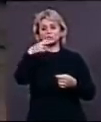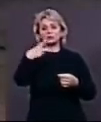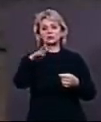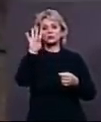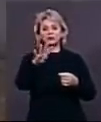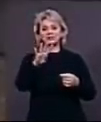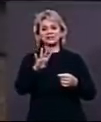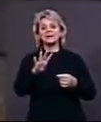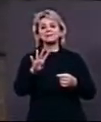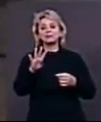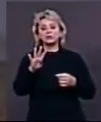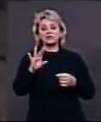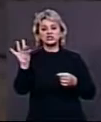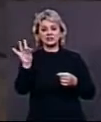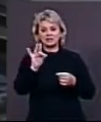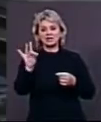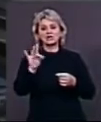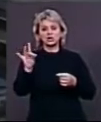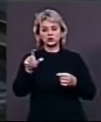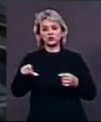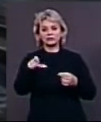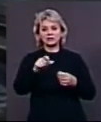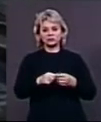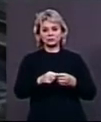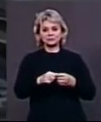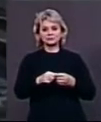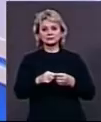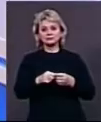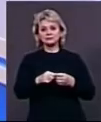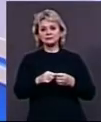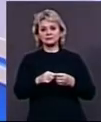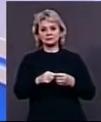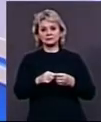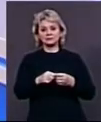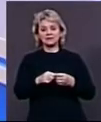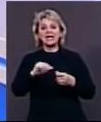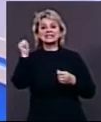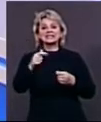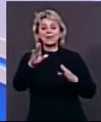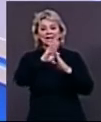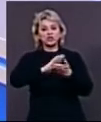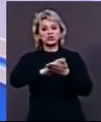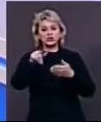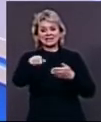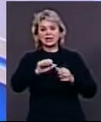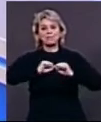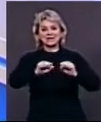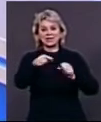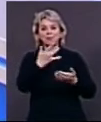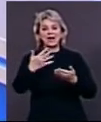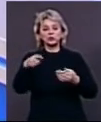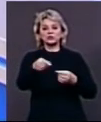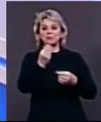Евгения Слинкина, Анатолий Рашевский, Дон-24, Ростов-на-Дону. Самые экологически чистые и безопасные